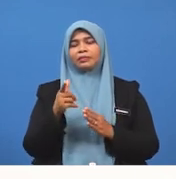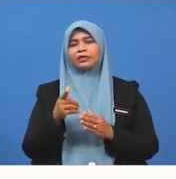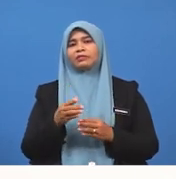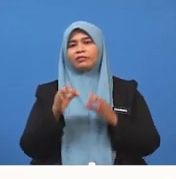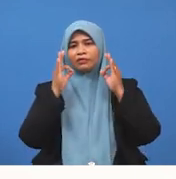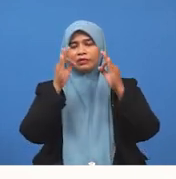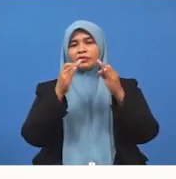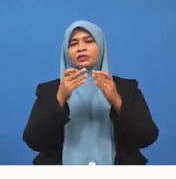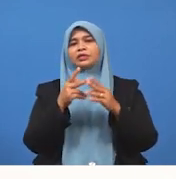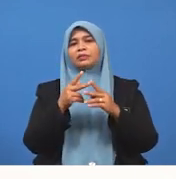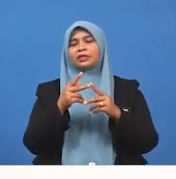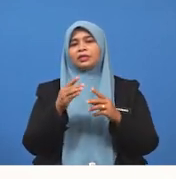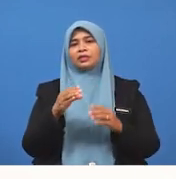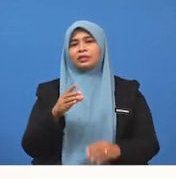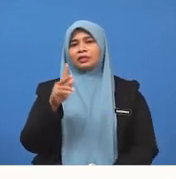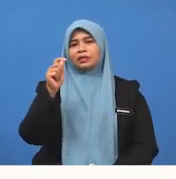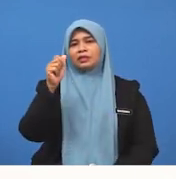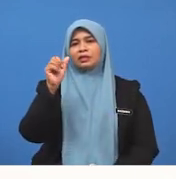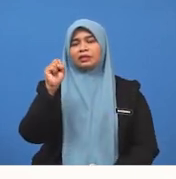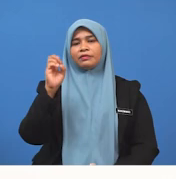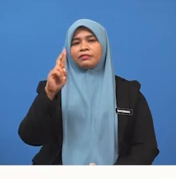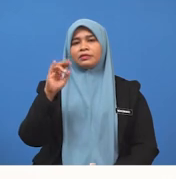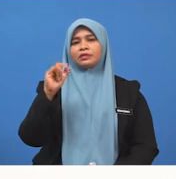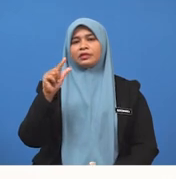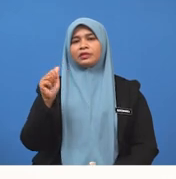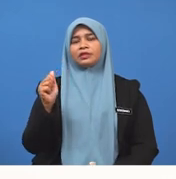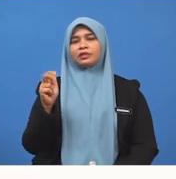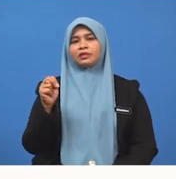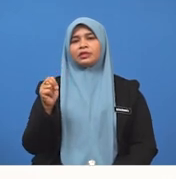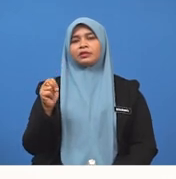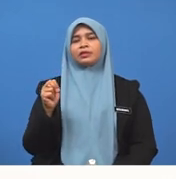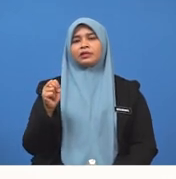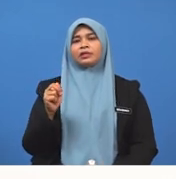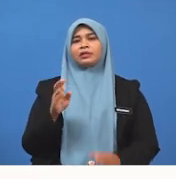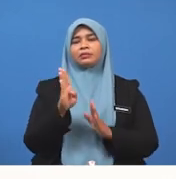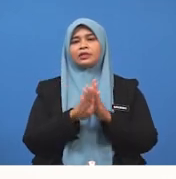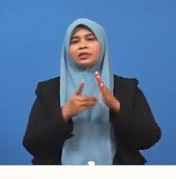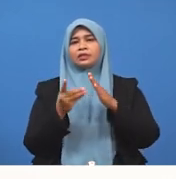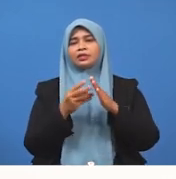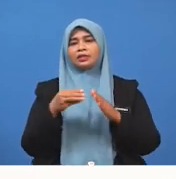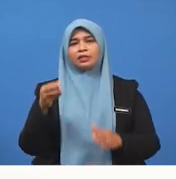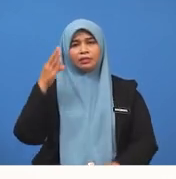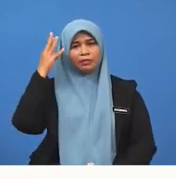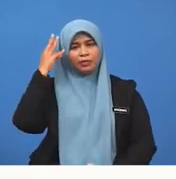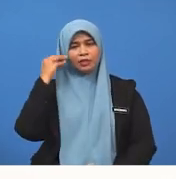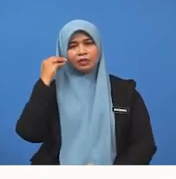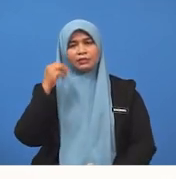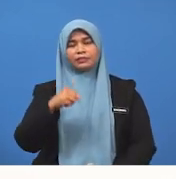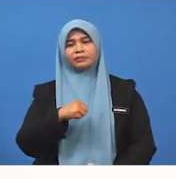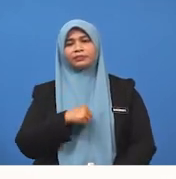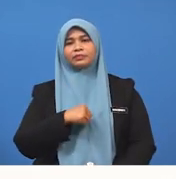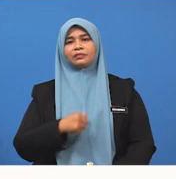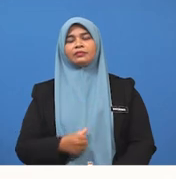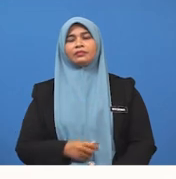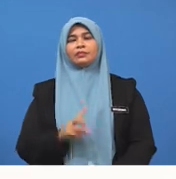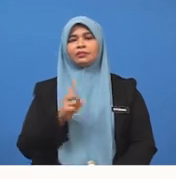tafsiran haraki atau dakwah Berdasarkan pengalaman beliau sendiri Kita lihat